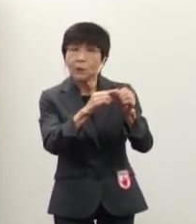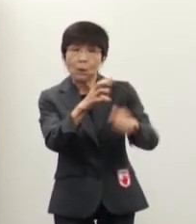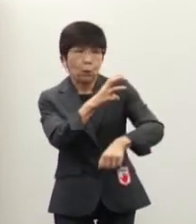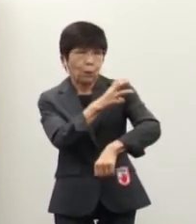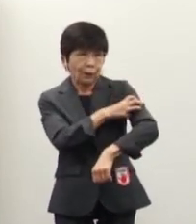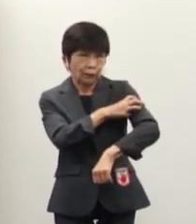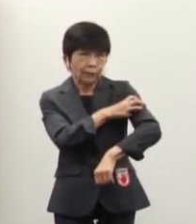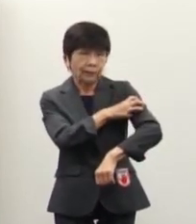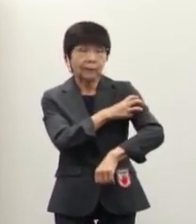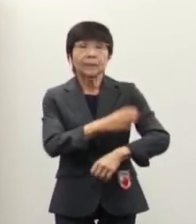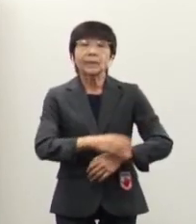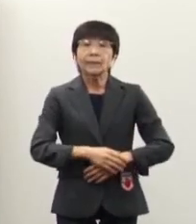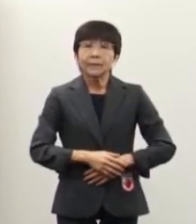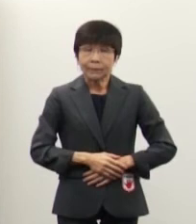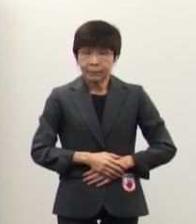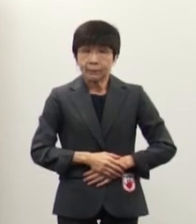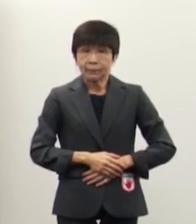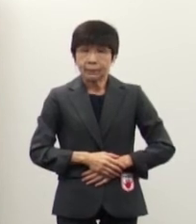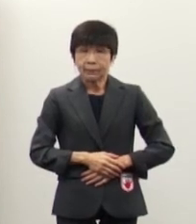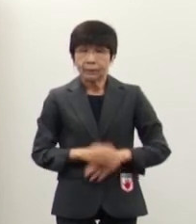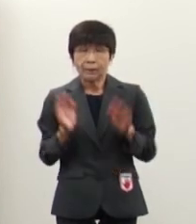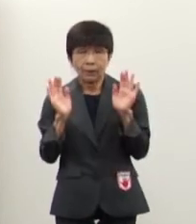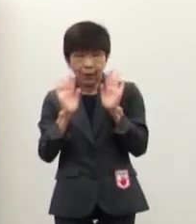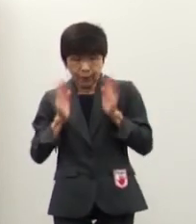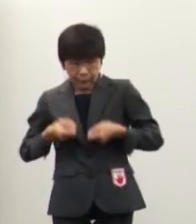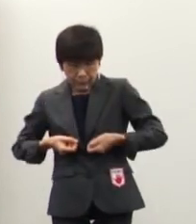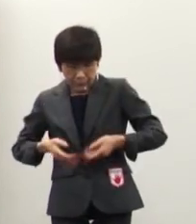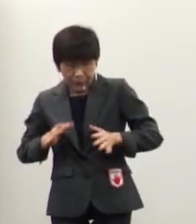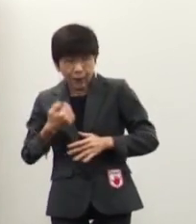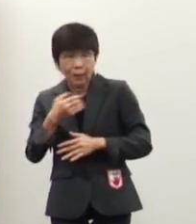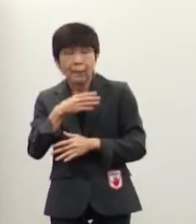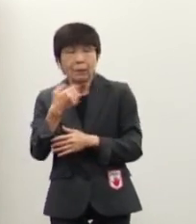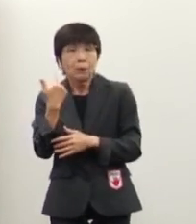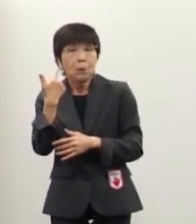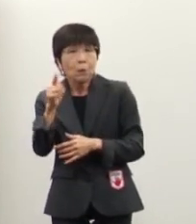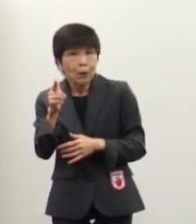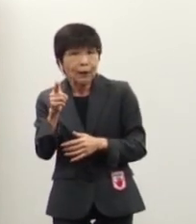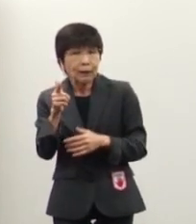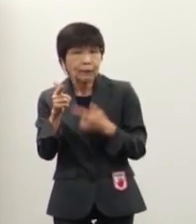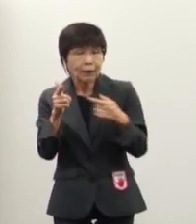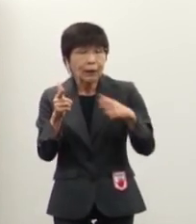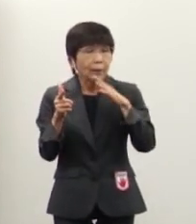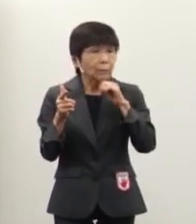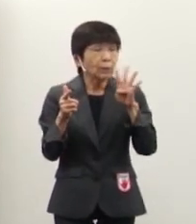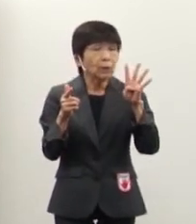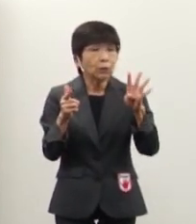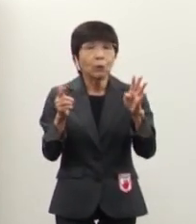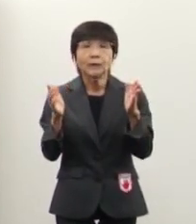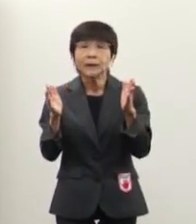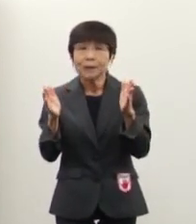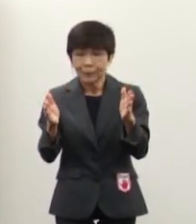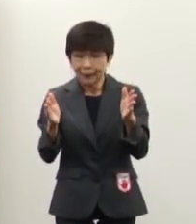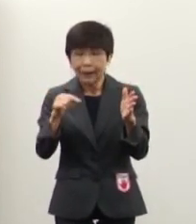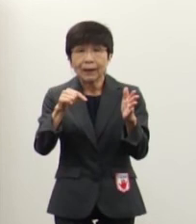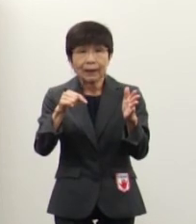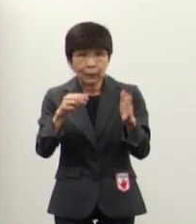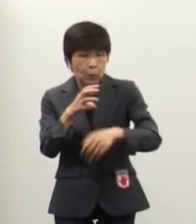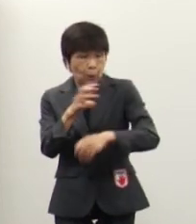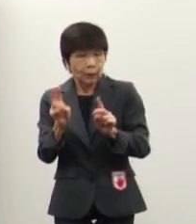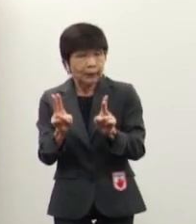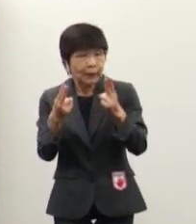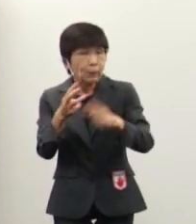対応ワクチンと生後6ヶ月から4歳の乳幼児向けワクチンの本県への配送数量